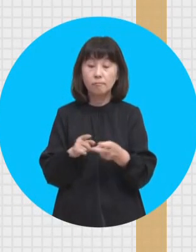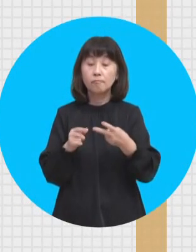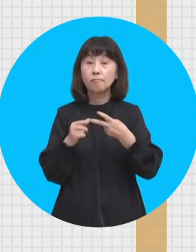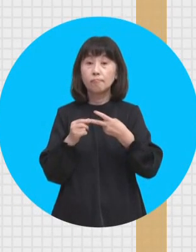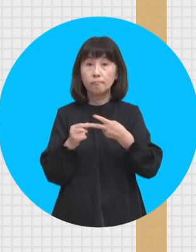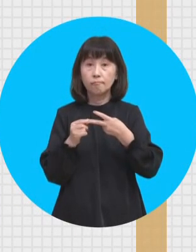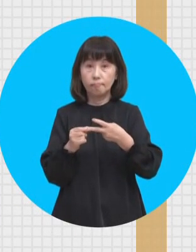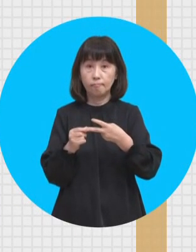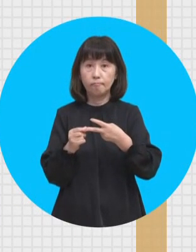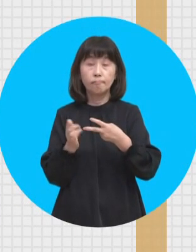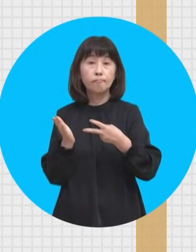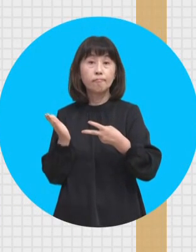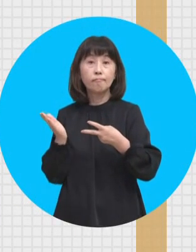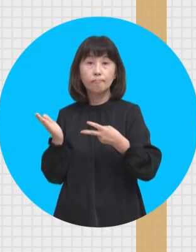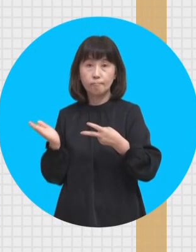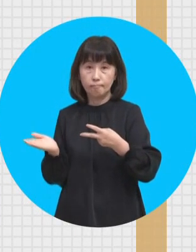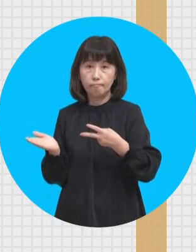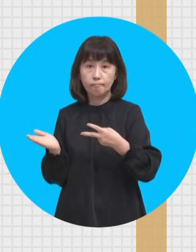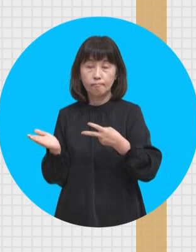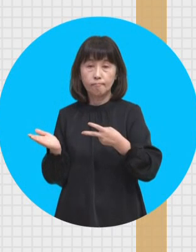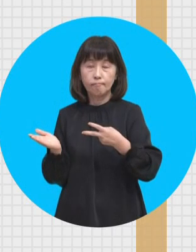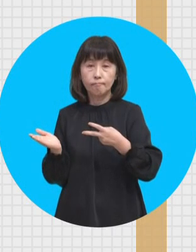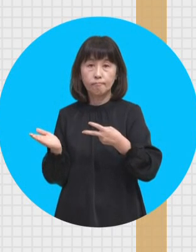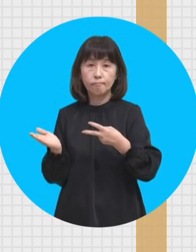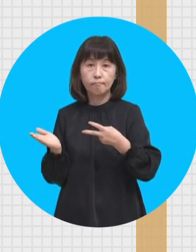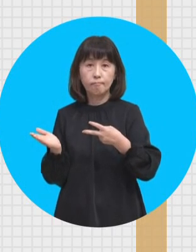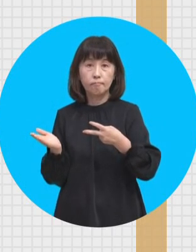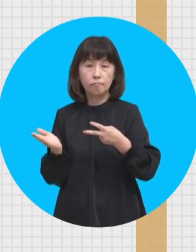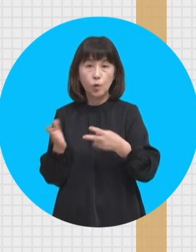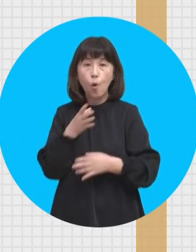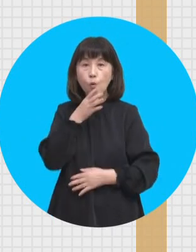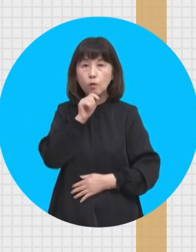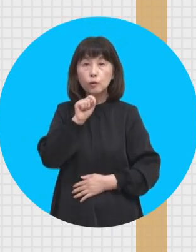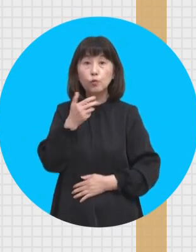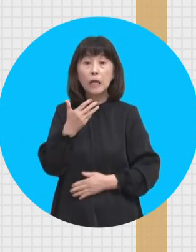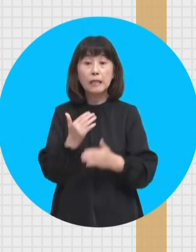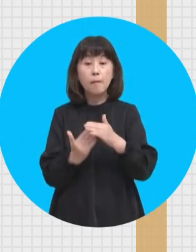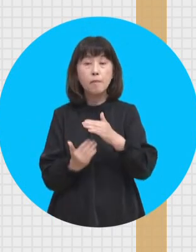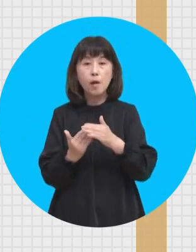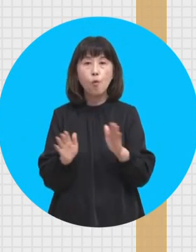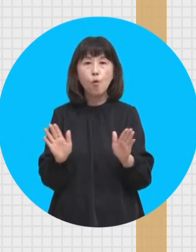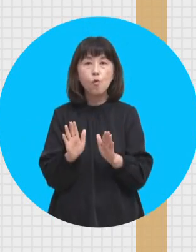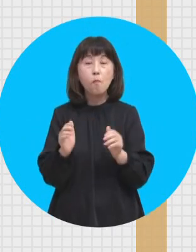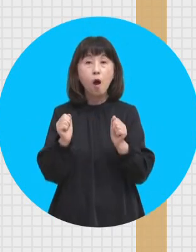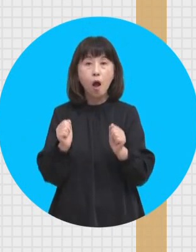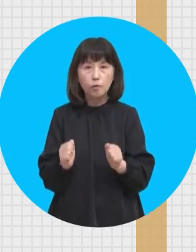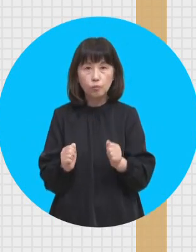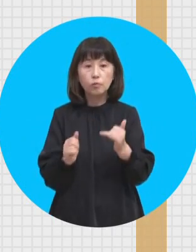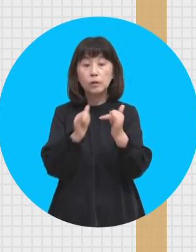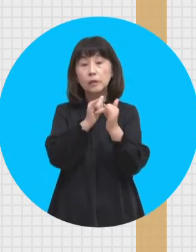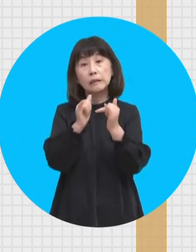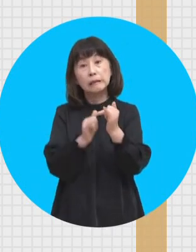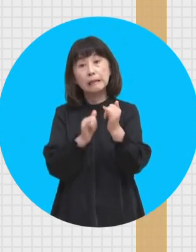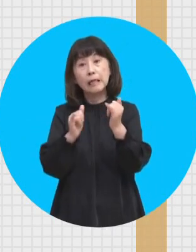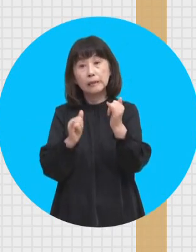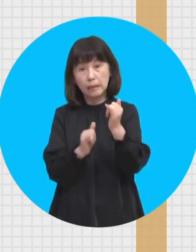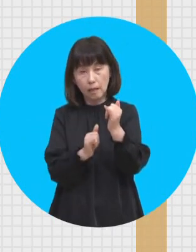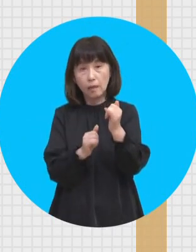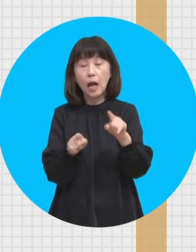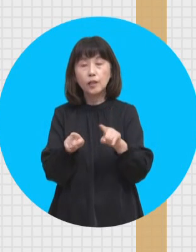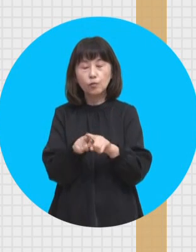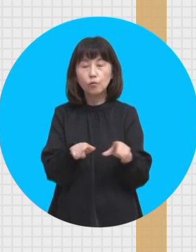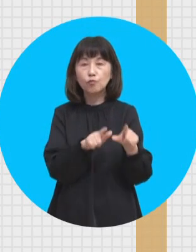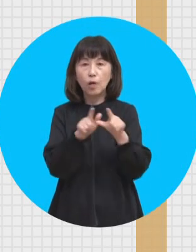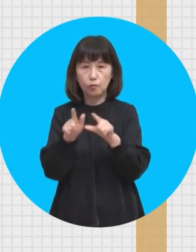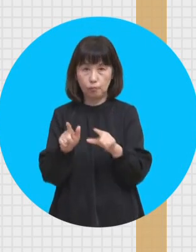に3世代同居のための支援制度です。18歳未満の子どものいる3世代が暮らす世帯が条件で、